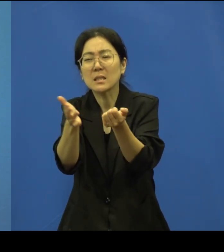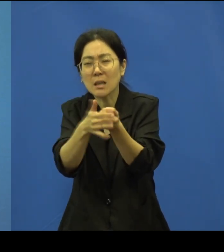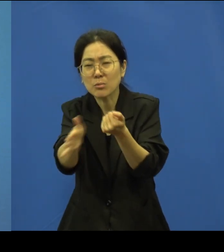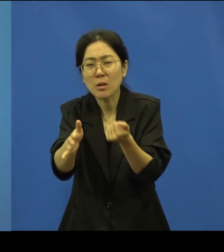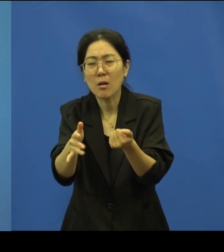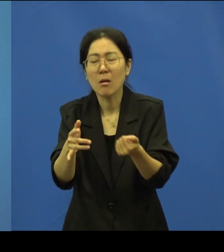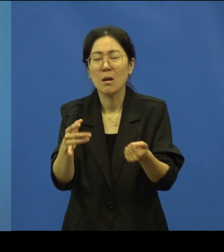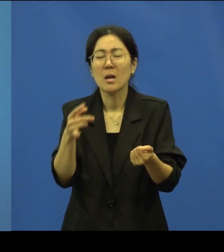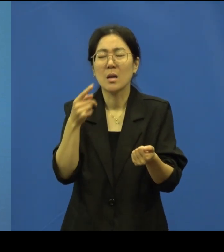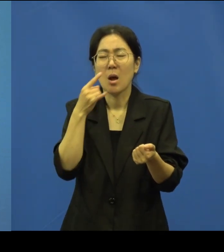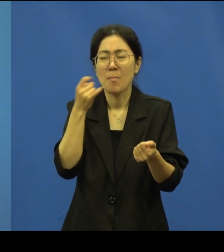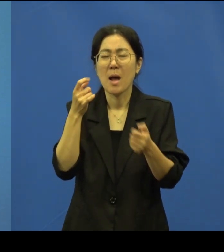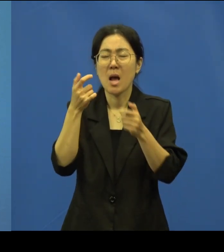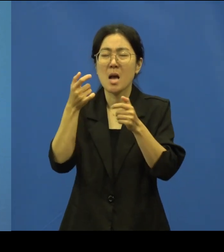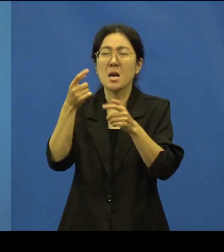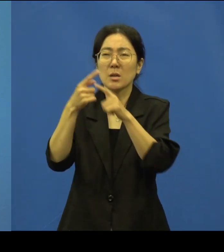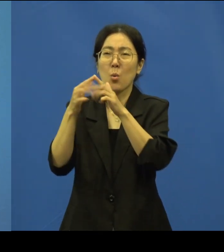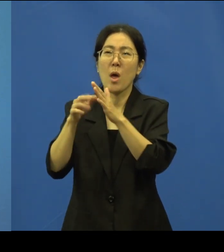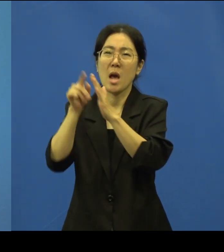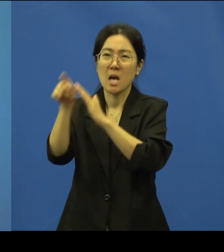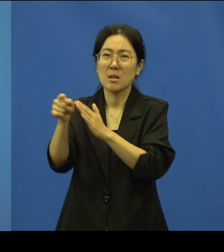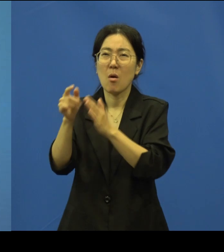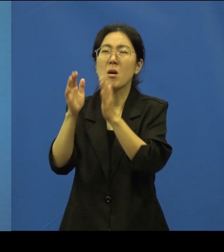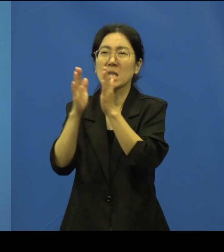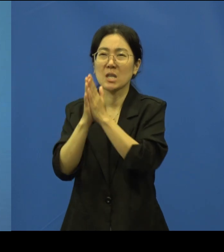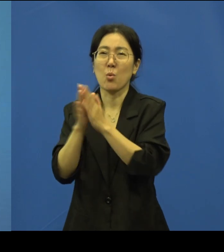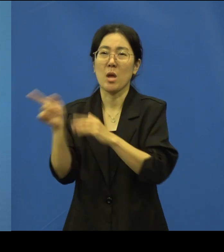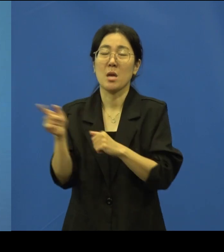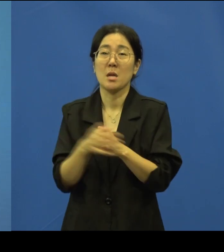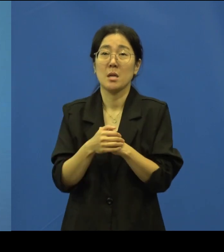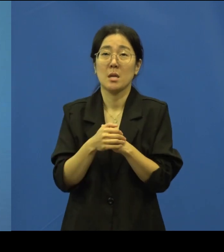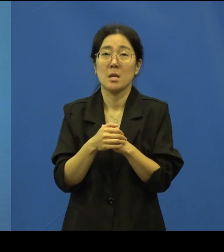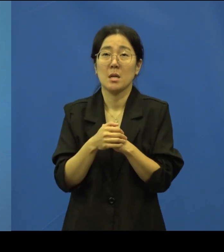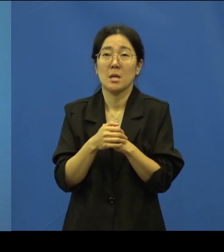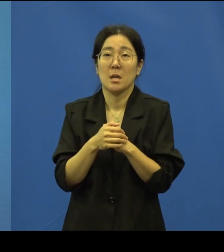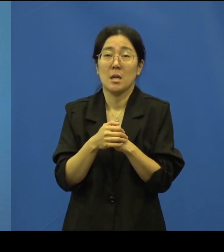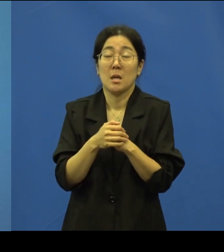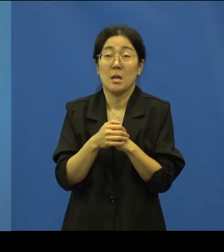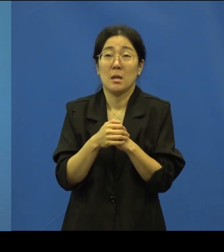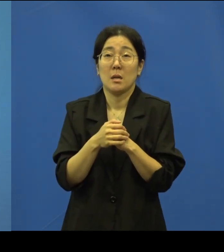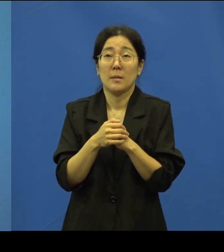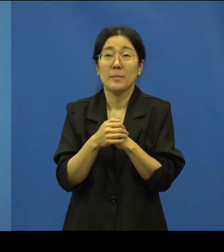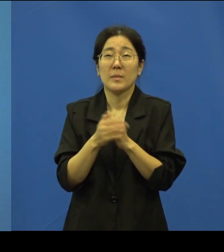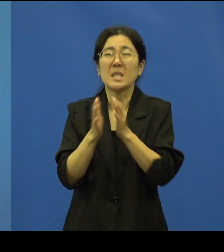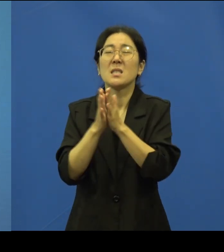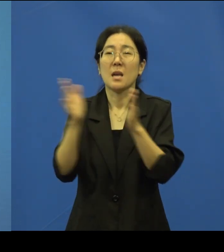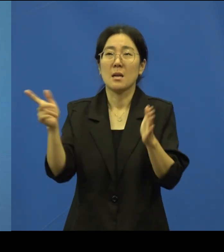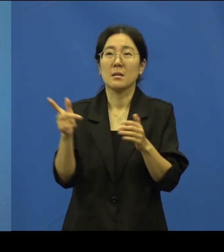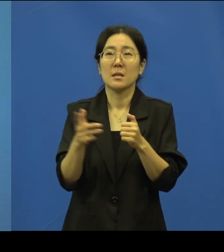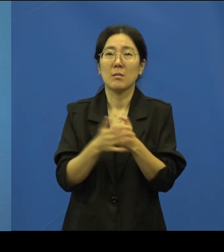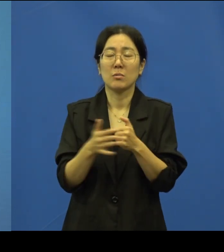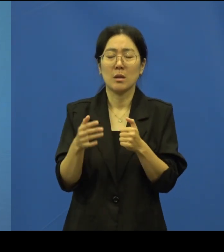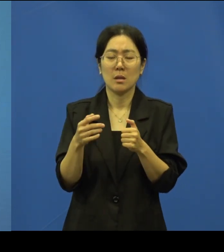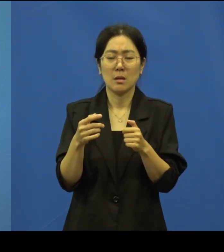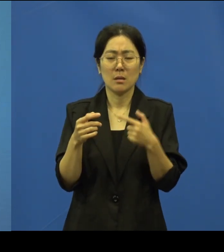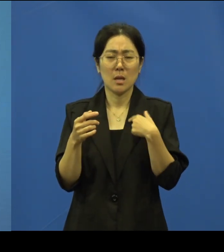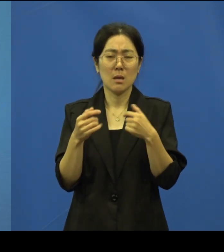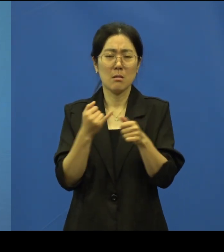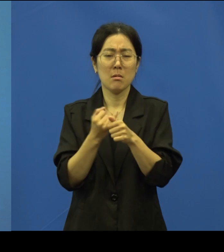일을 하셔야 되니까. 그런데 아버님이 쓰러져 있으니까 어머님이 하실 수가 없었어요. 그래서